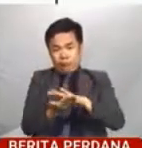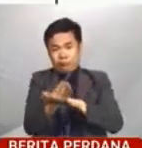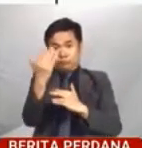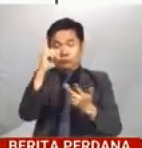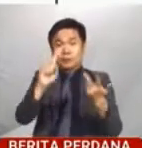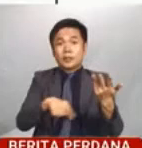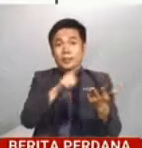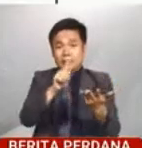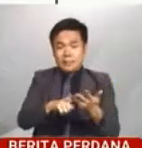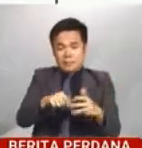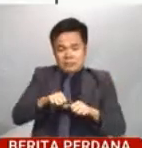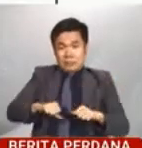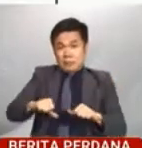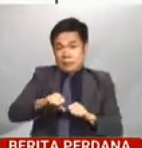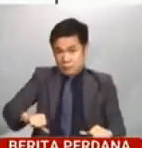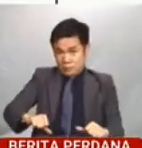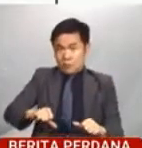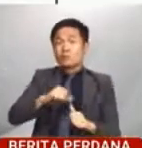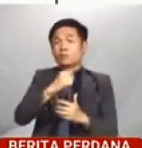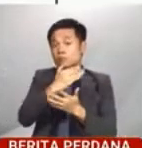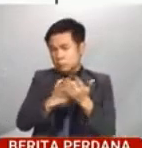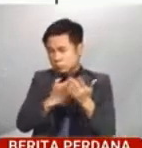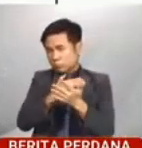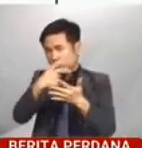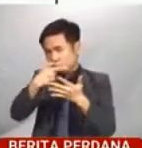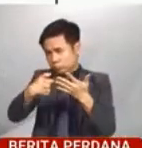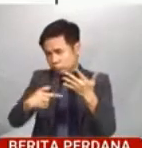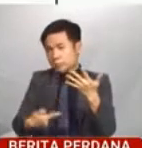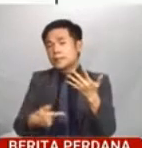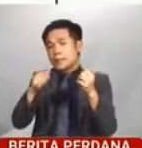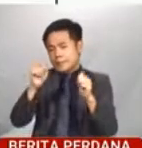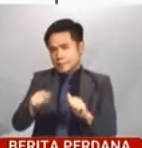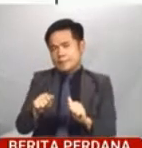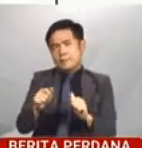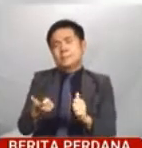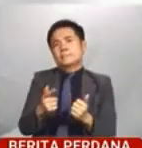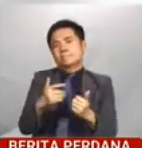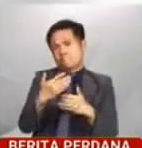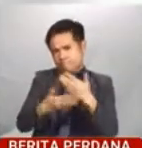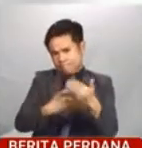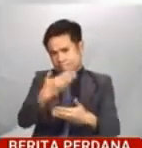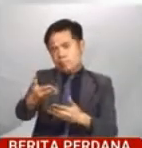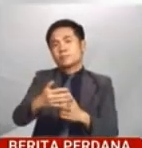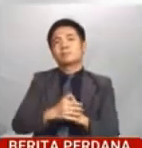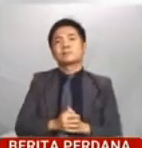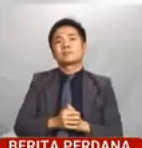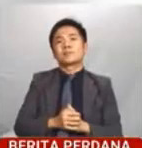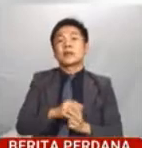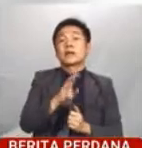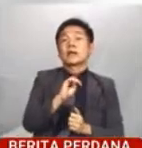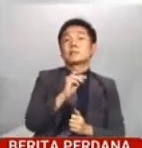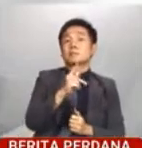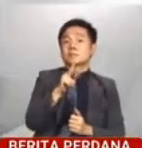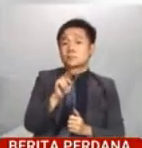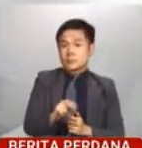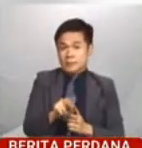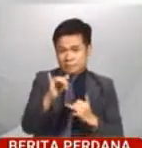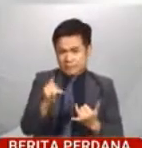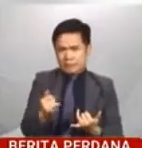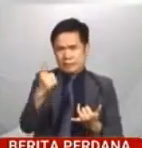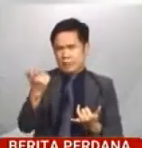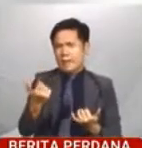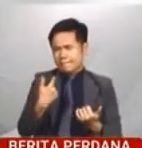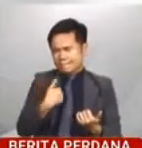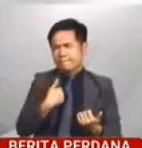perubatan dan pembedahan serta bahagian untuk alatan perubatan bagaimanapun kenyataan MKN menyebut kebenaran tertakluk kepada beberapa